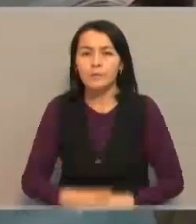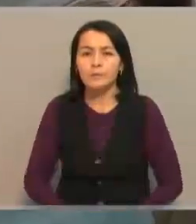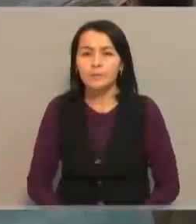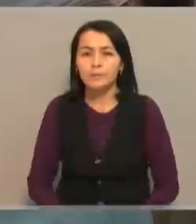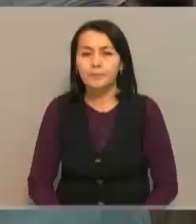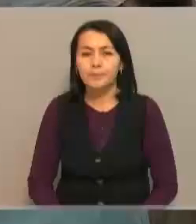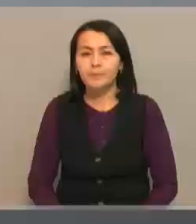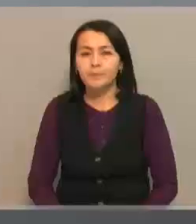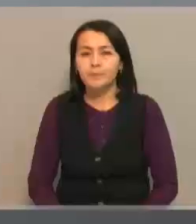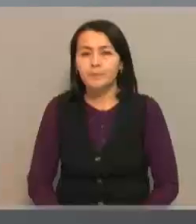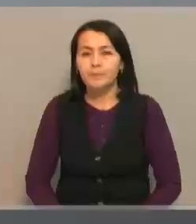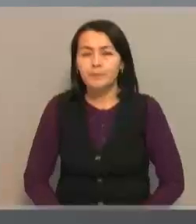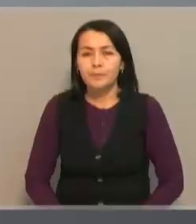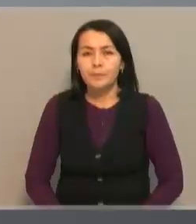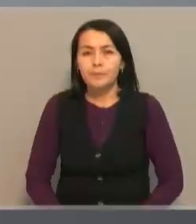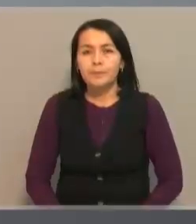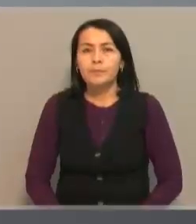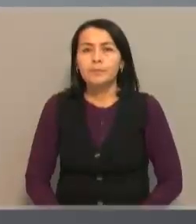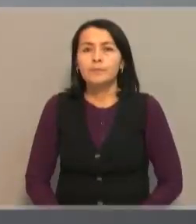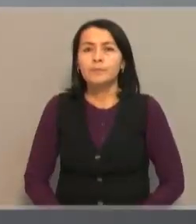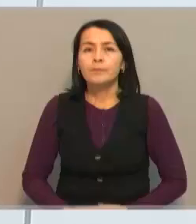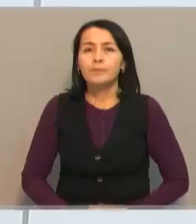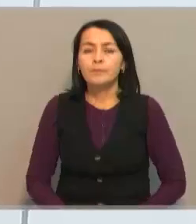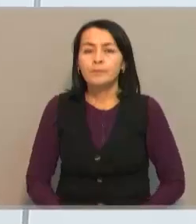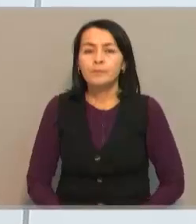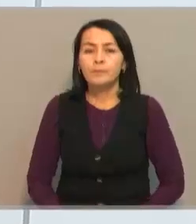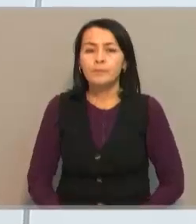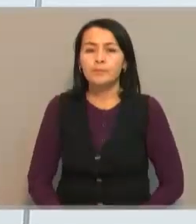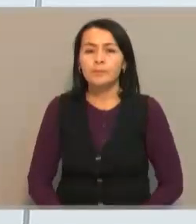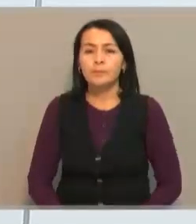Гүлсінат Қалмырза, Ағза, Рулан Рүстемов, Тағайбек Еркебұлан, жаңалықтар.